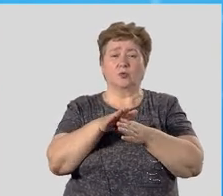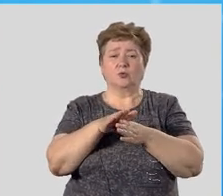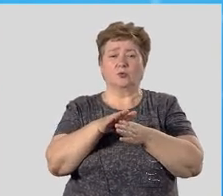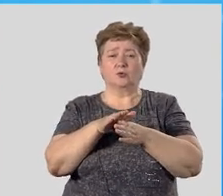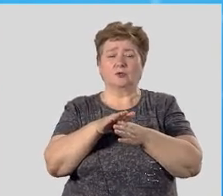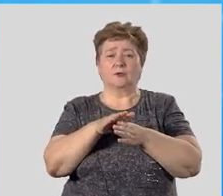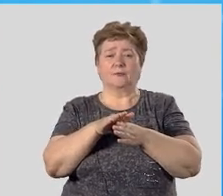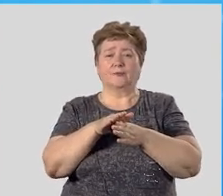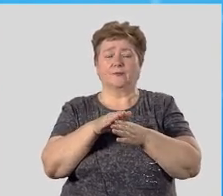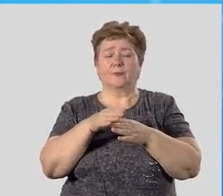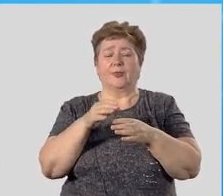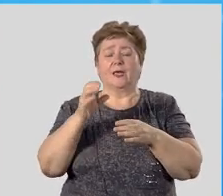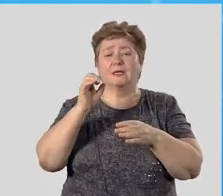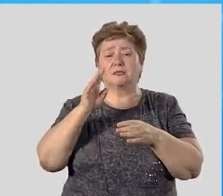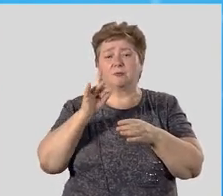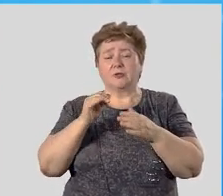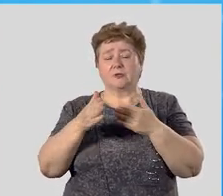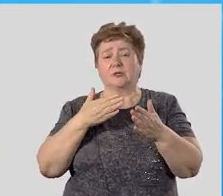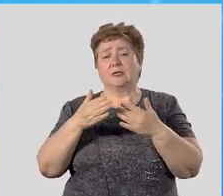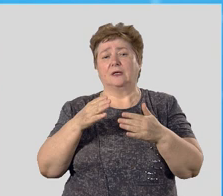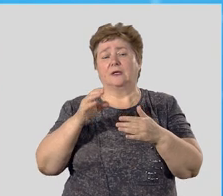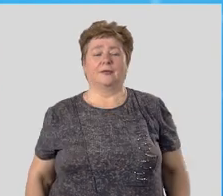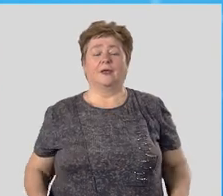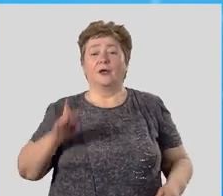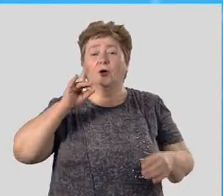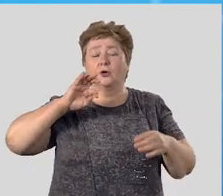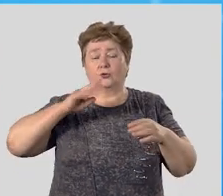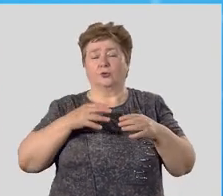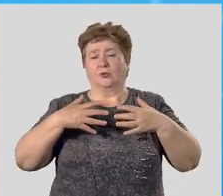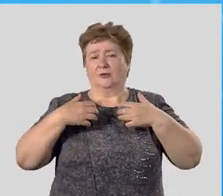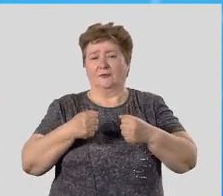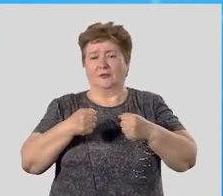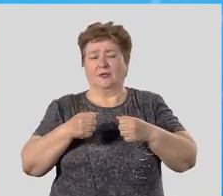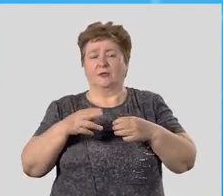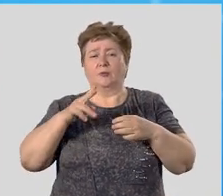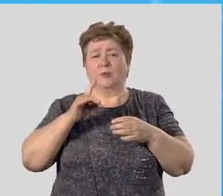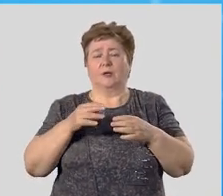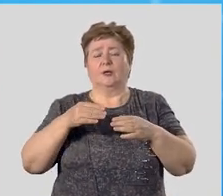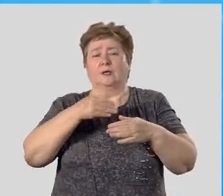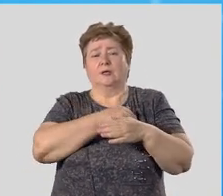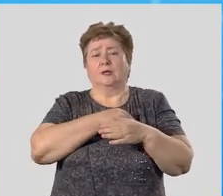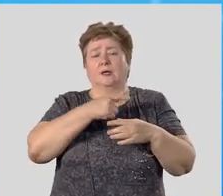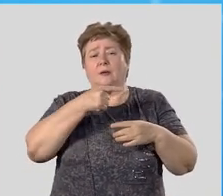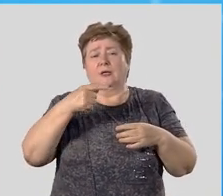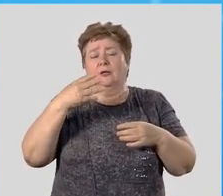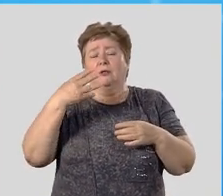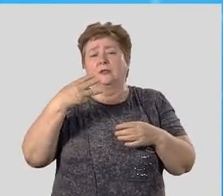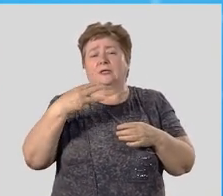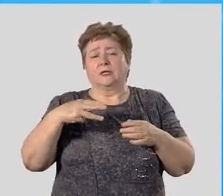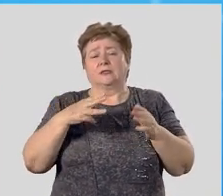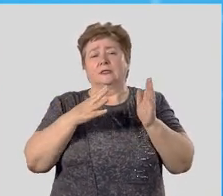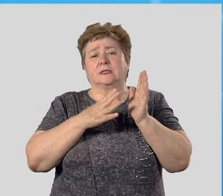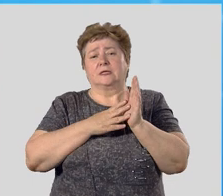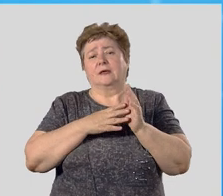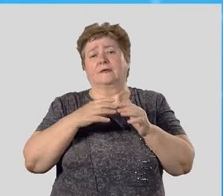используется спирт или ртуть. Ртуть твердеет при температуре минус